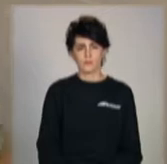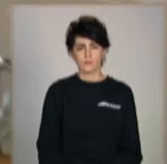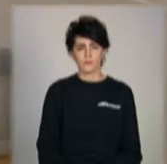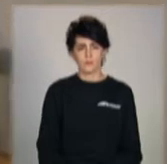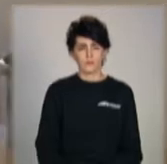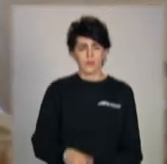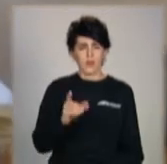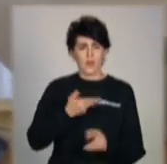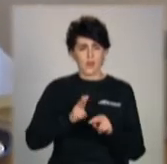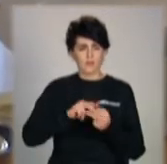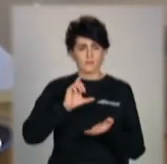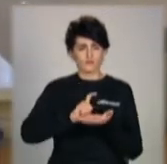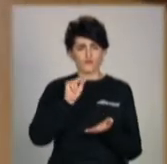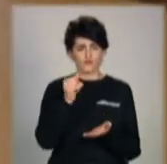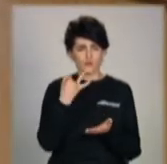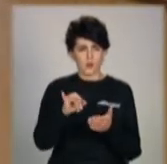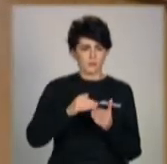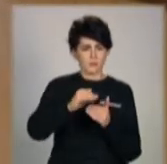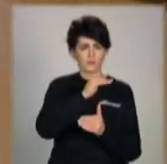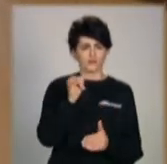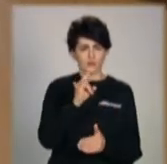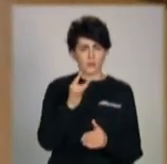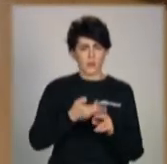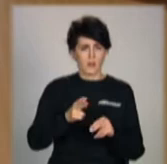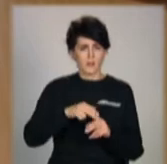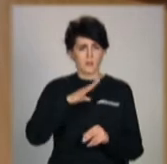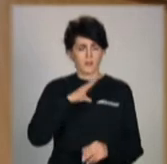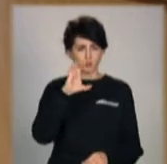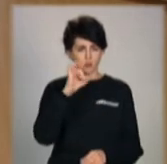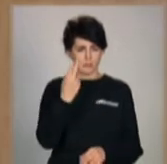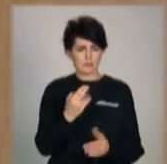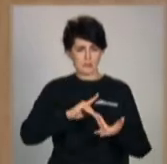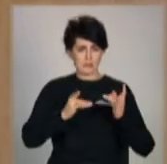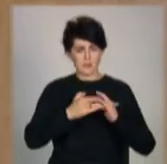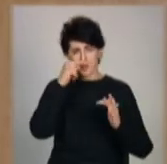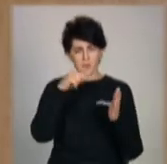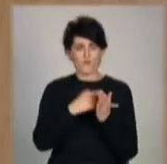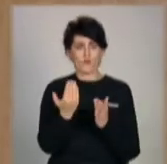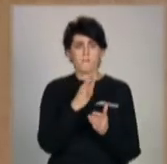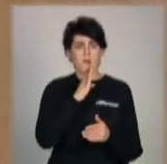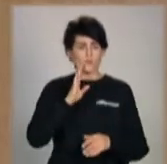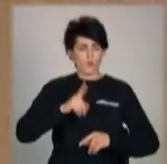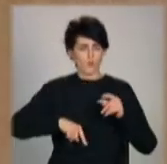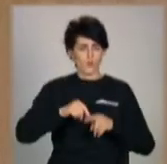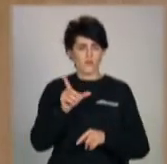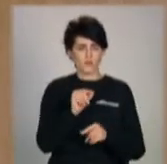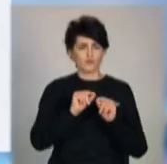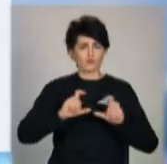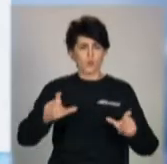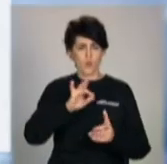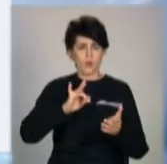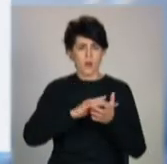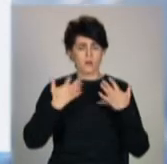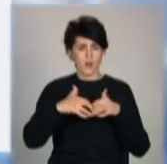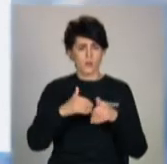Кружка чаю з жирною плівкою. Таку світлину в соцмережах днями виклала мати учня однієї зі шкіл Краматорська.